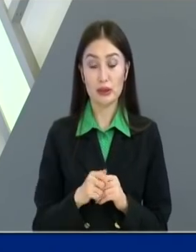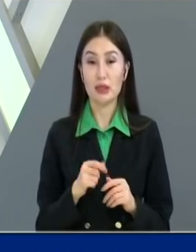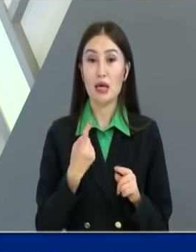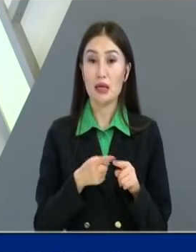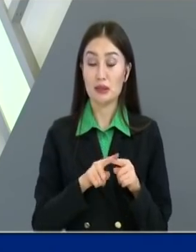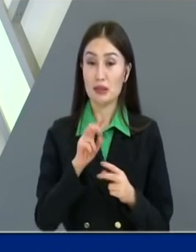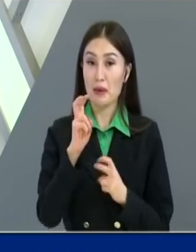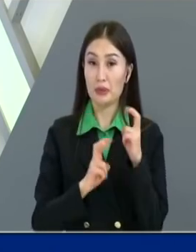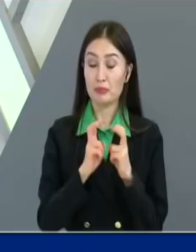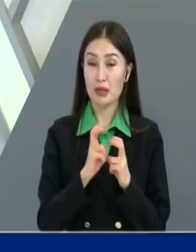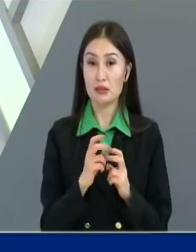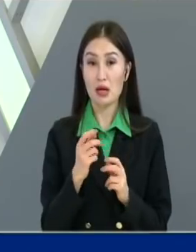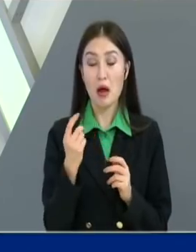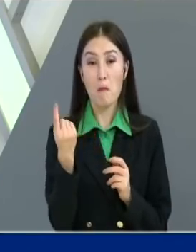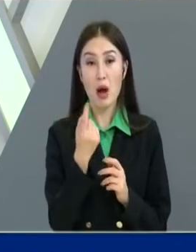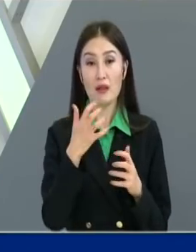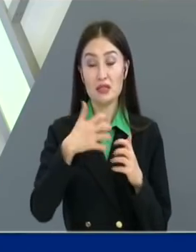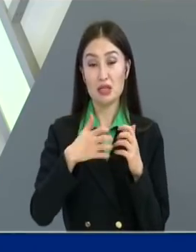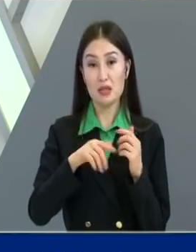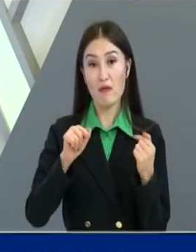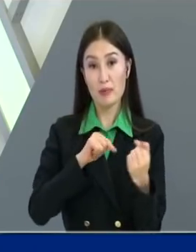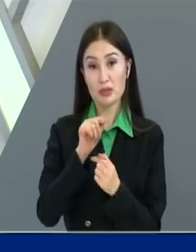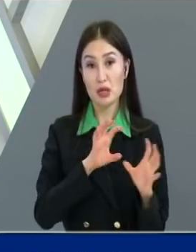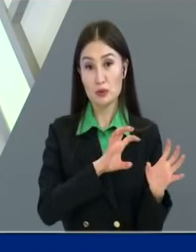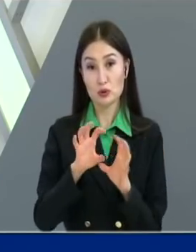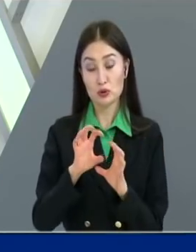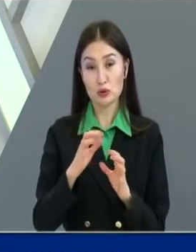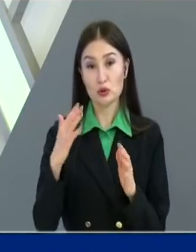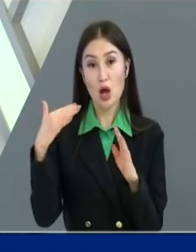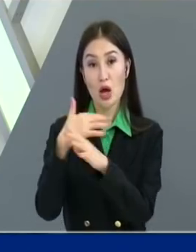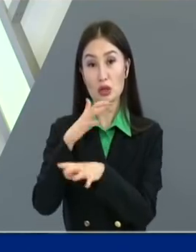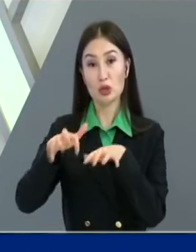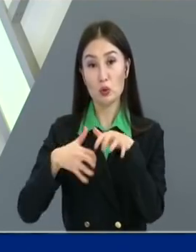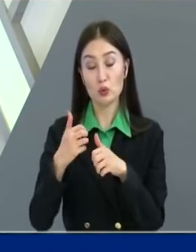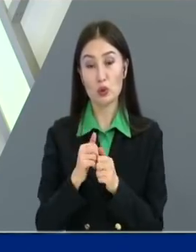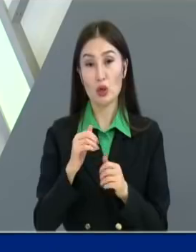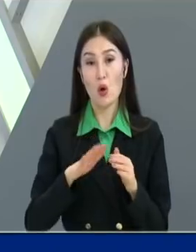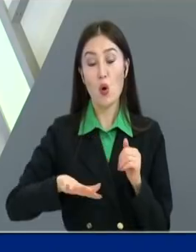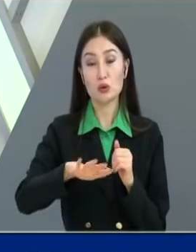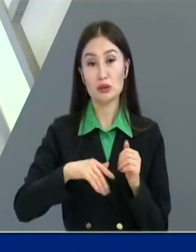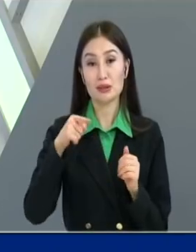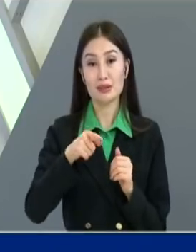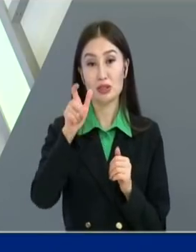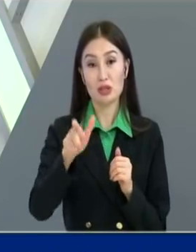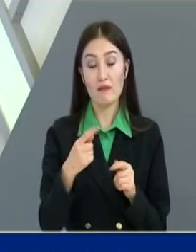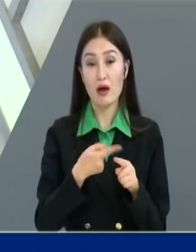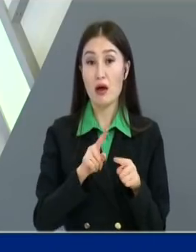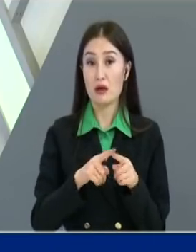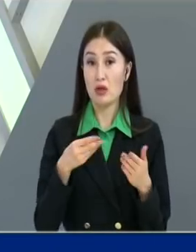на предприятиях малого и среднего бизнеса, обслуживающего горнорудную отрасль, работают тысячи человек. Эта отрасль